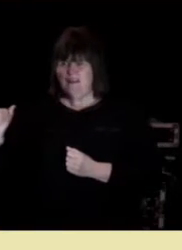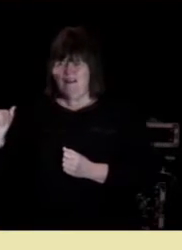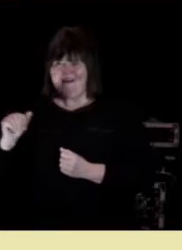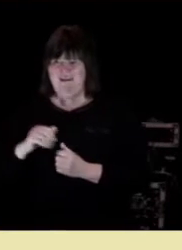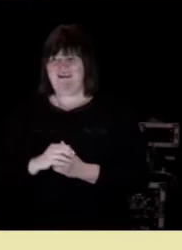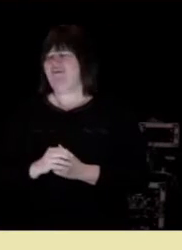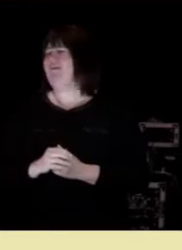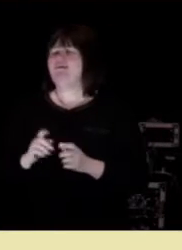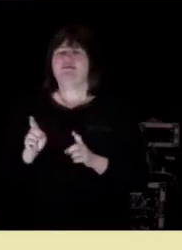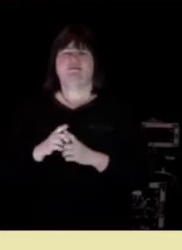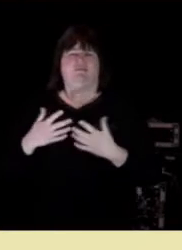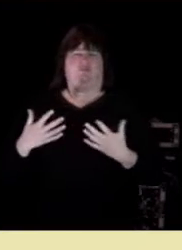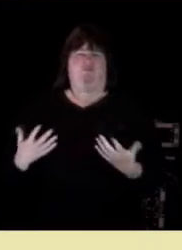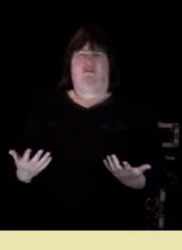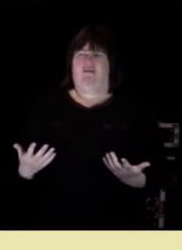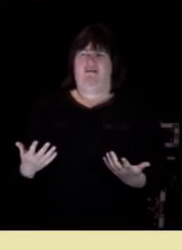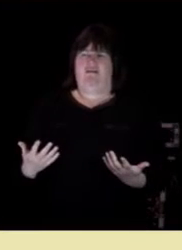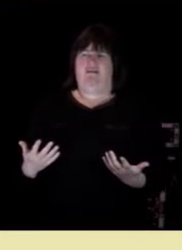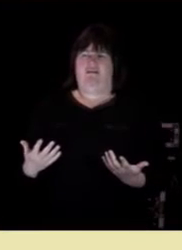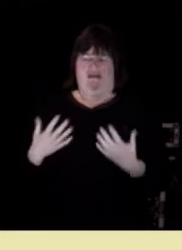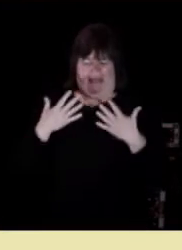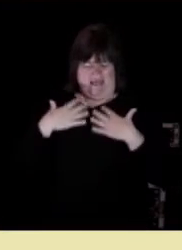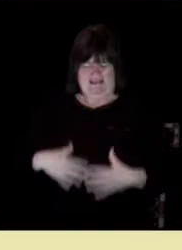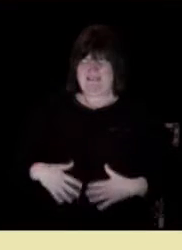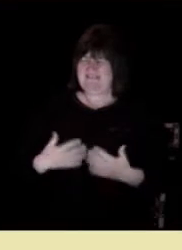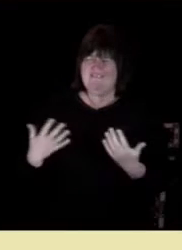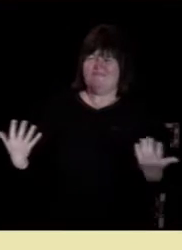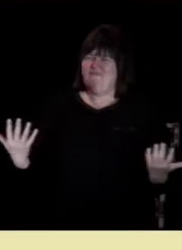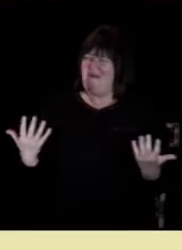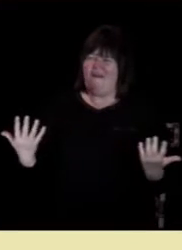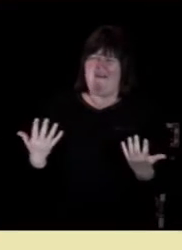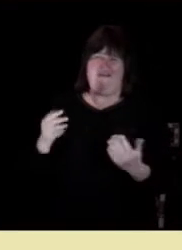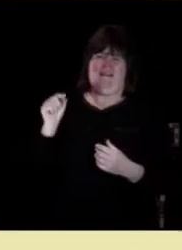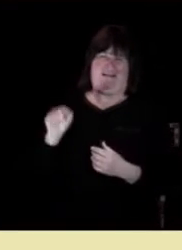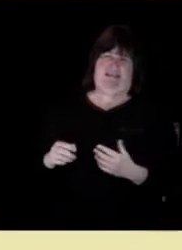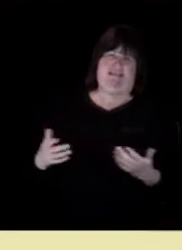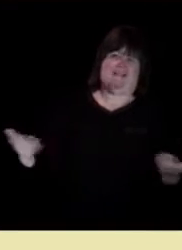Så hva helse da?